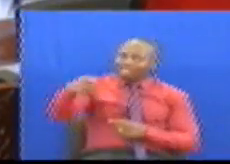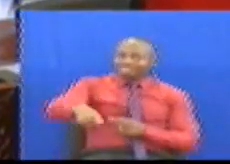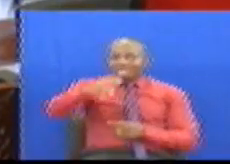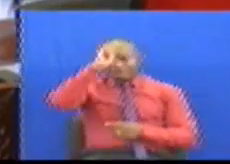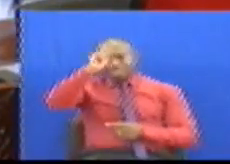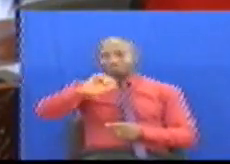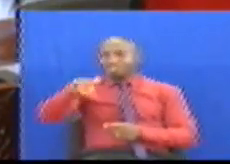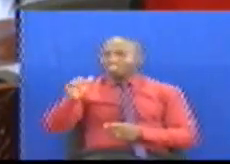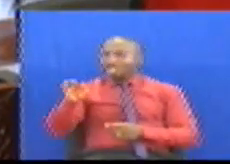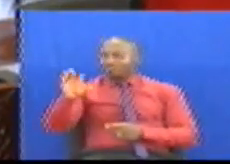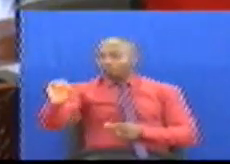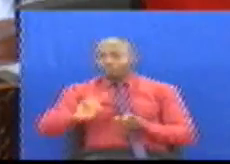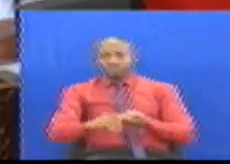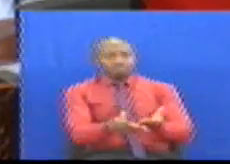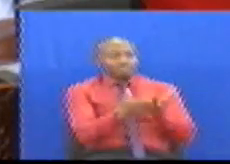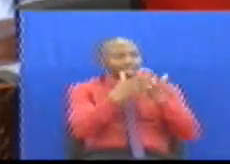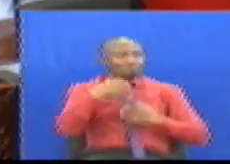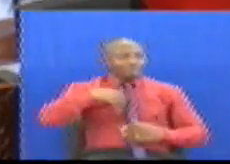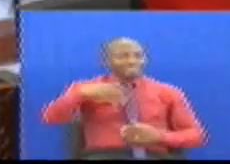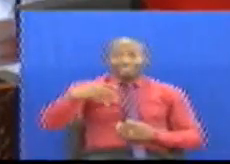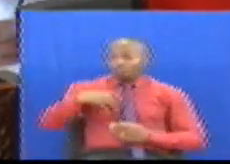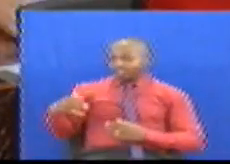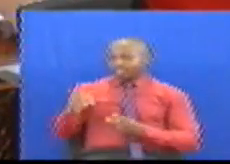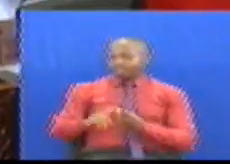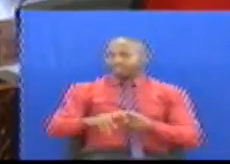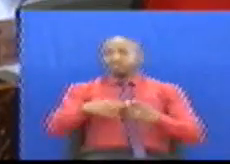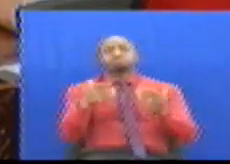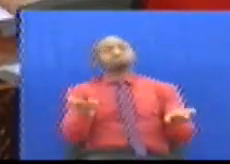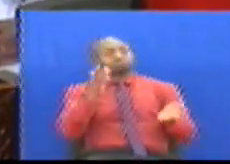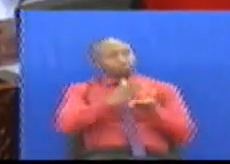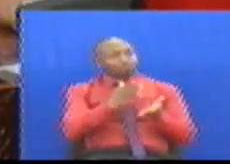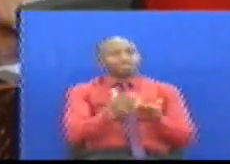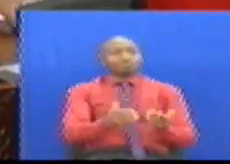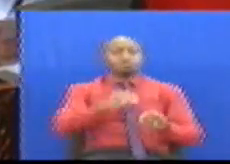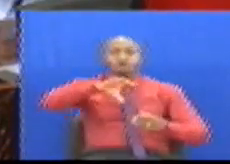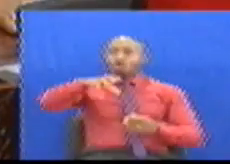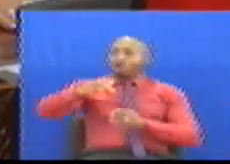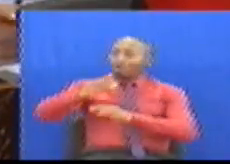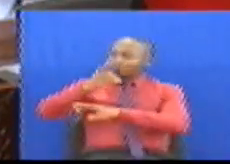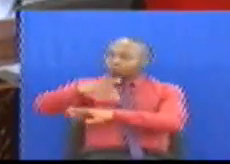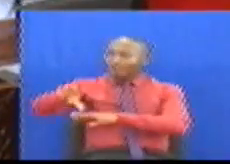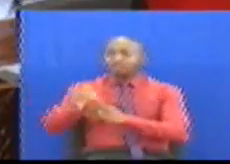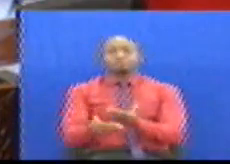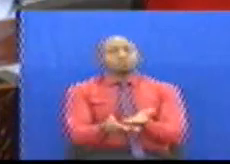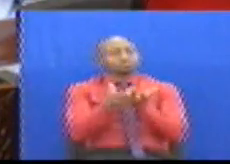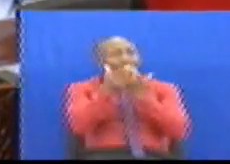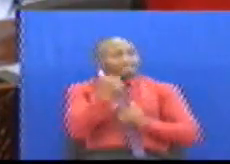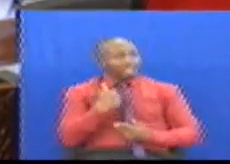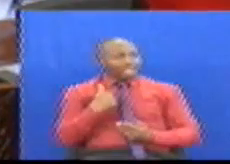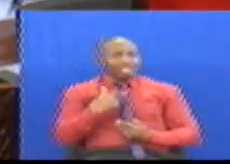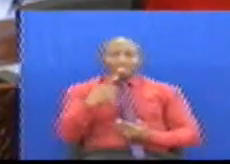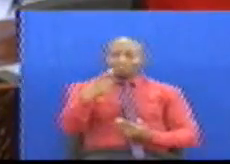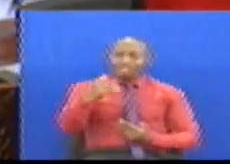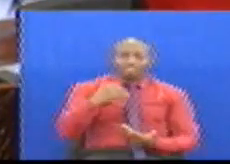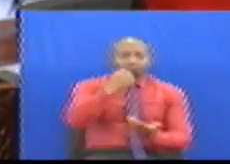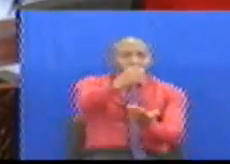Jafo na manaibu waziri wako. Mmeendelea kutusaidia mkoa wa Pwani, mmetupatia fedha kwa ajili